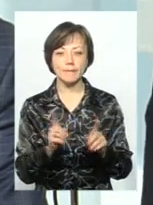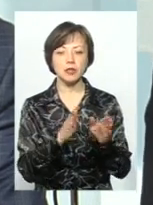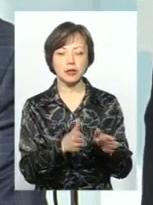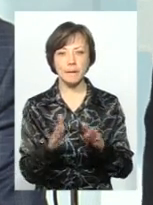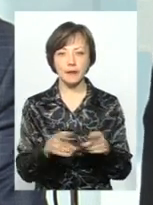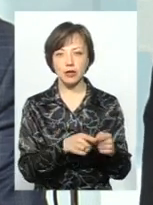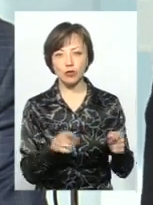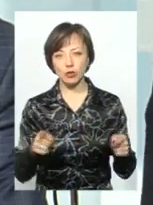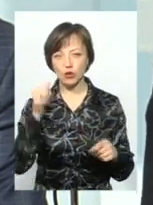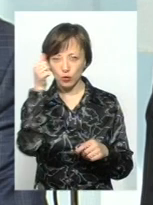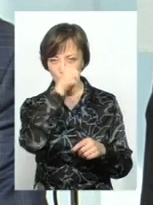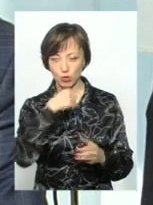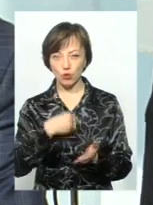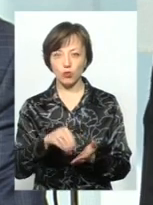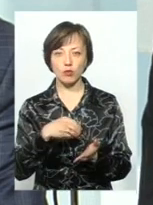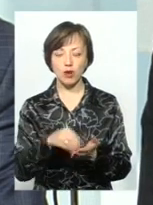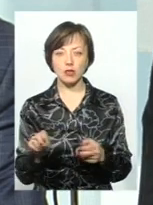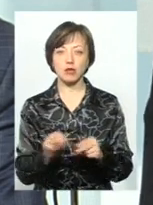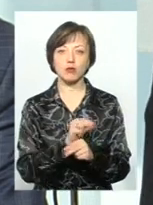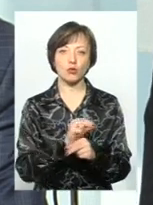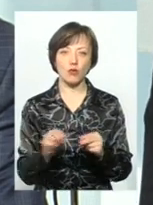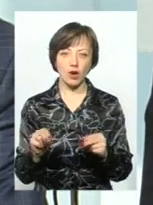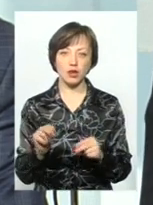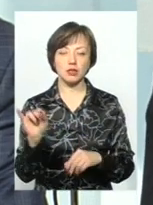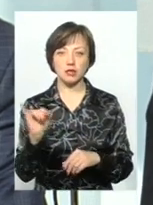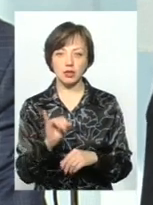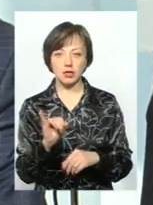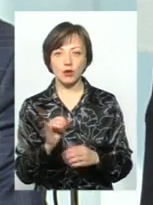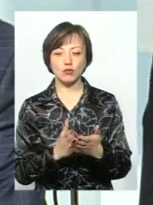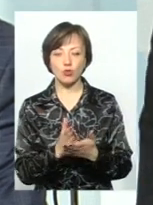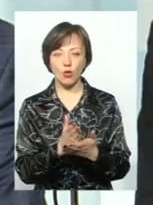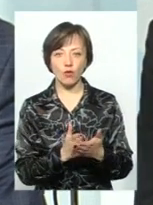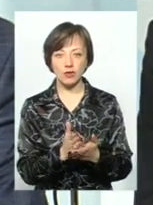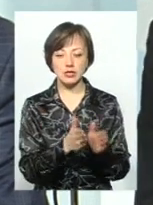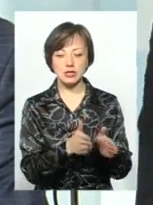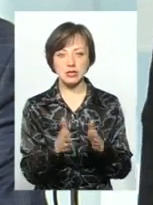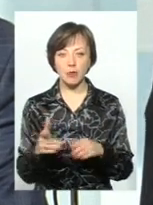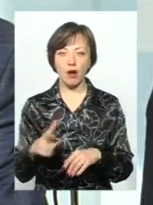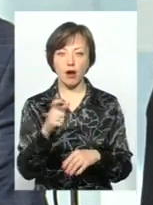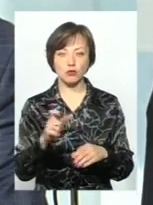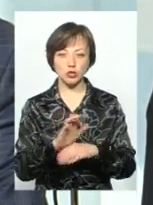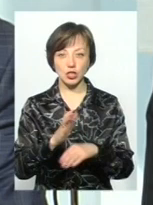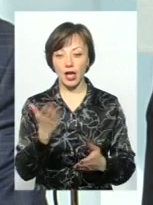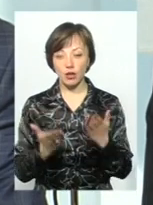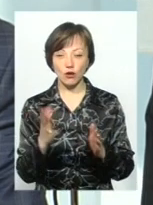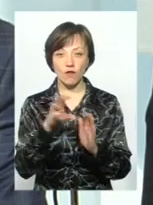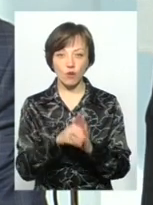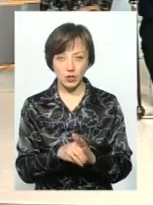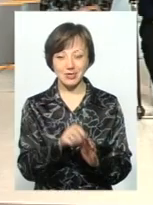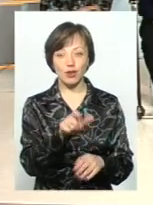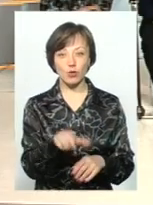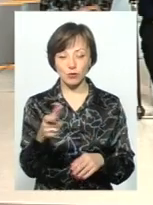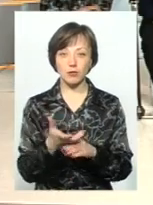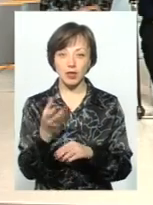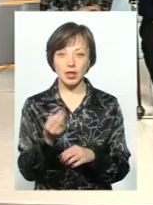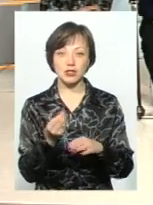на протязі року купляти, ремонтувати і обслуговувати систему газопостачання. Якщо ми вводиться абонентна плата, ця